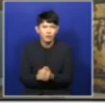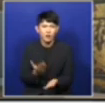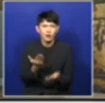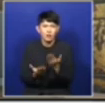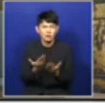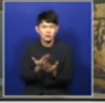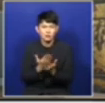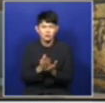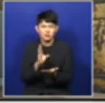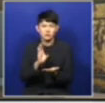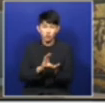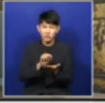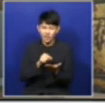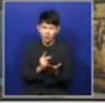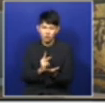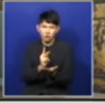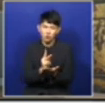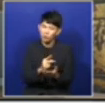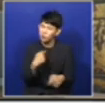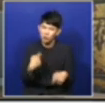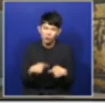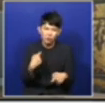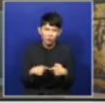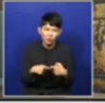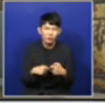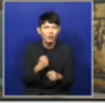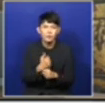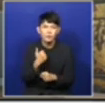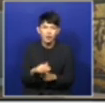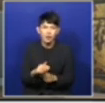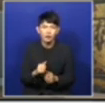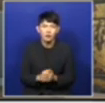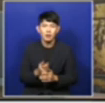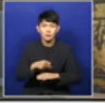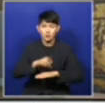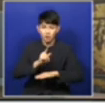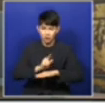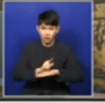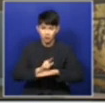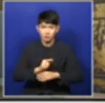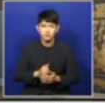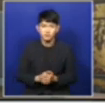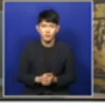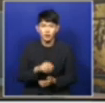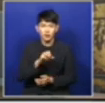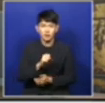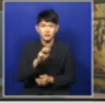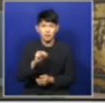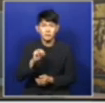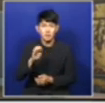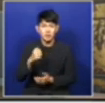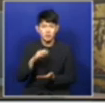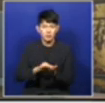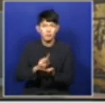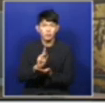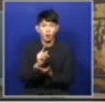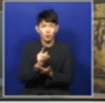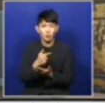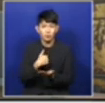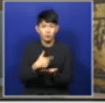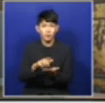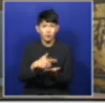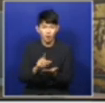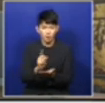แหล่งทุนที่เป็นมาตรการผ่อนปลนนี้ได้ท่านประธานครับ SME ที่มีฐานข้อมูลอย่างผมที่กราบเรียนท่านประธานไ